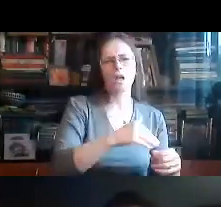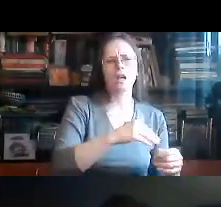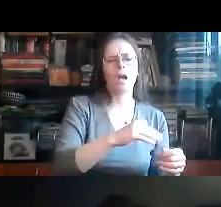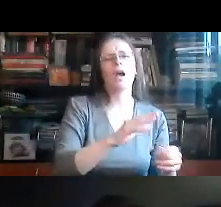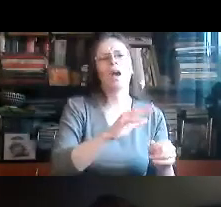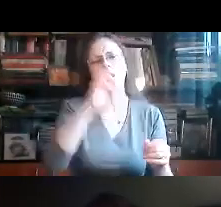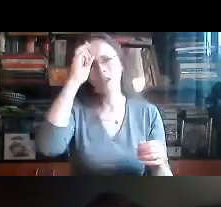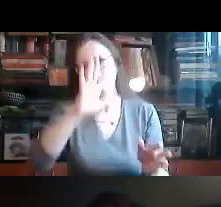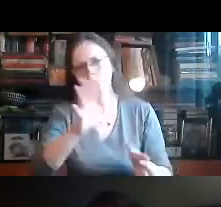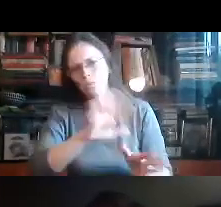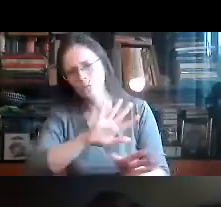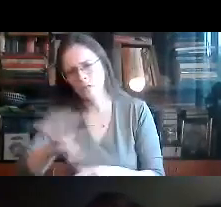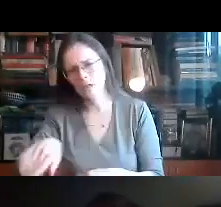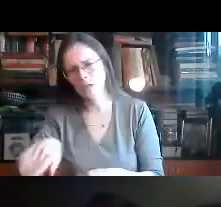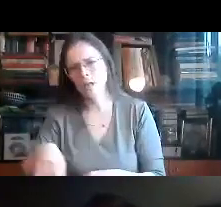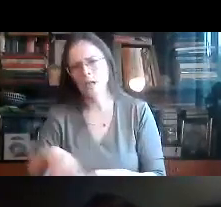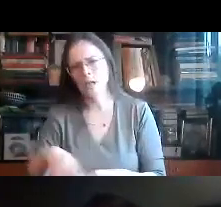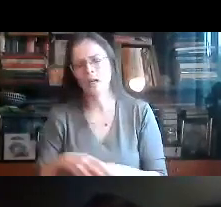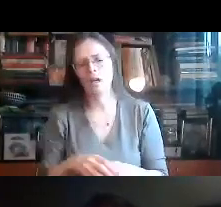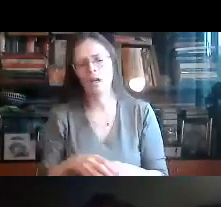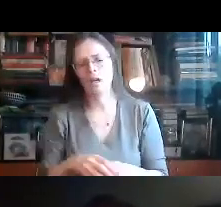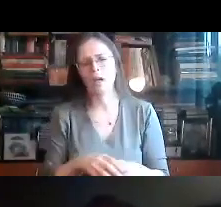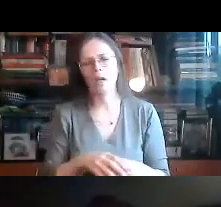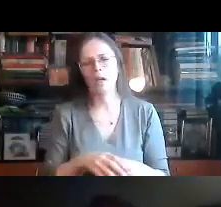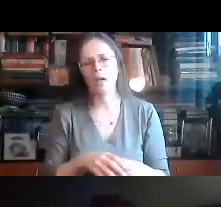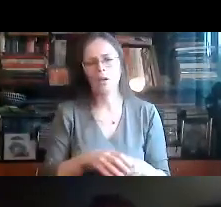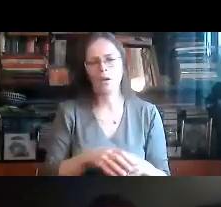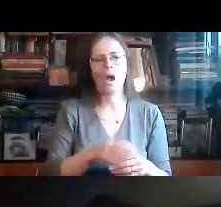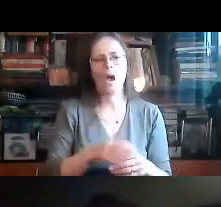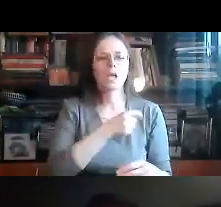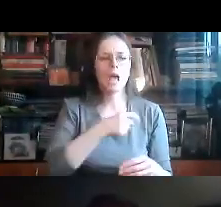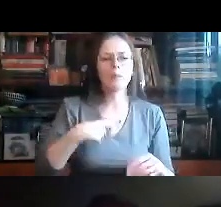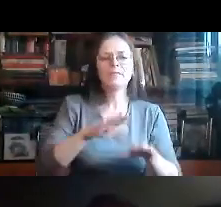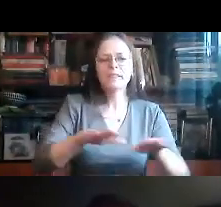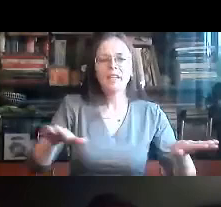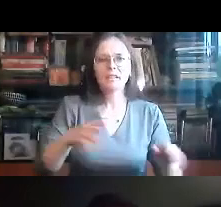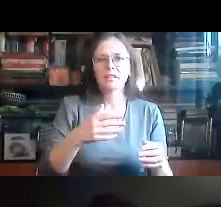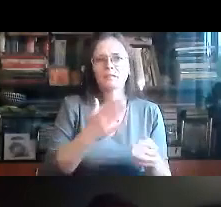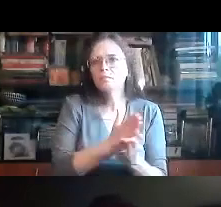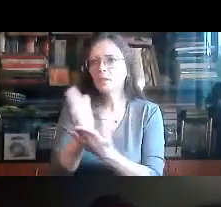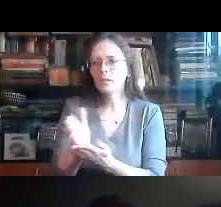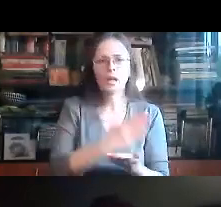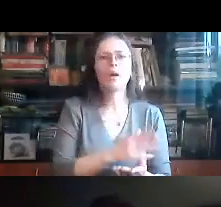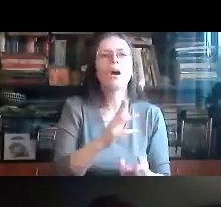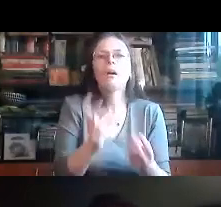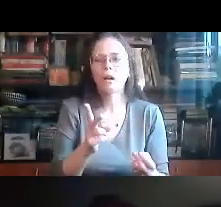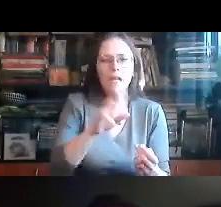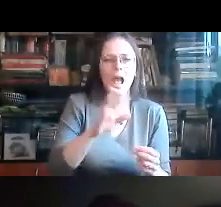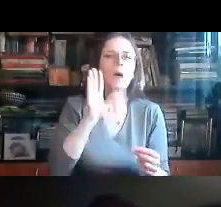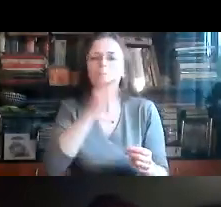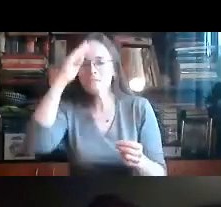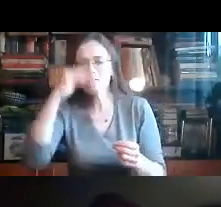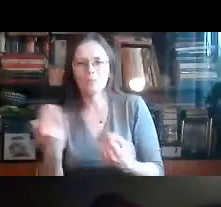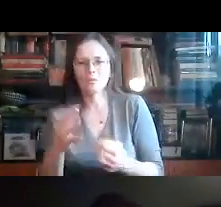сами дети определяют, как все происходит, а их родители, с ними всегда в этом плане было сложно, дети,